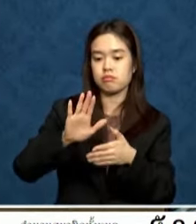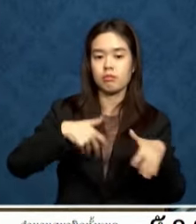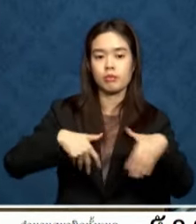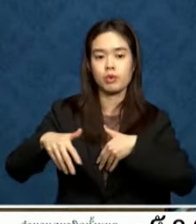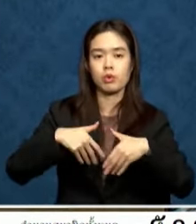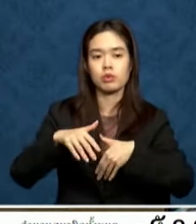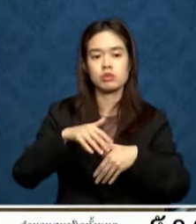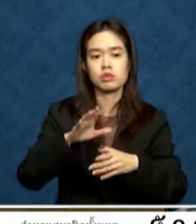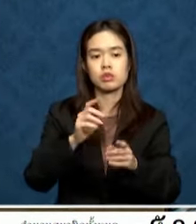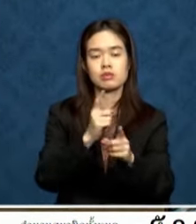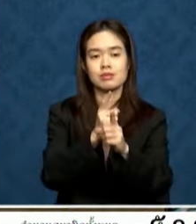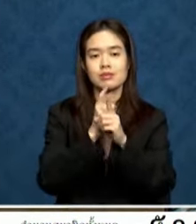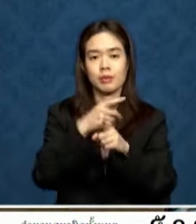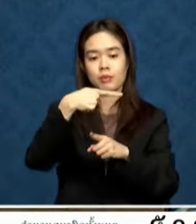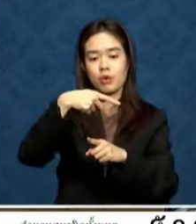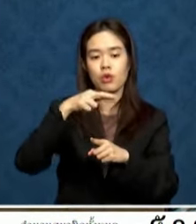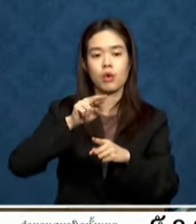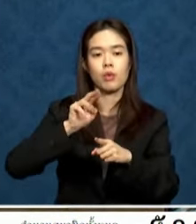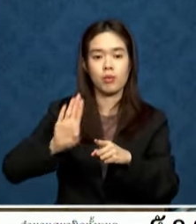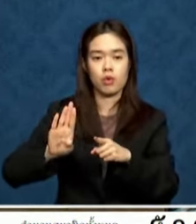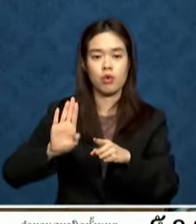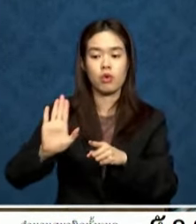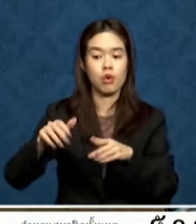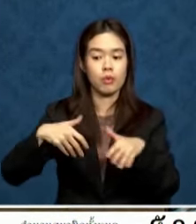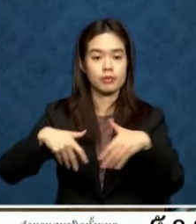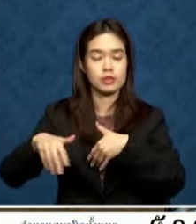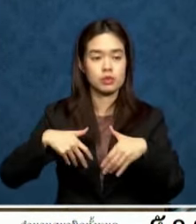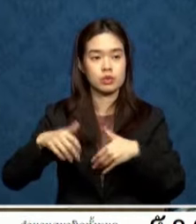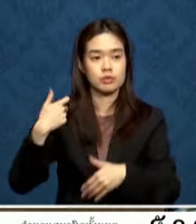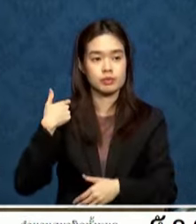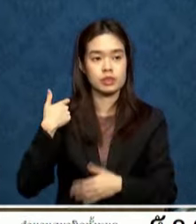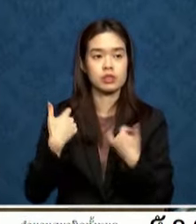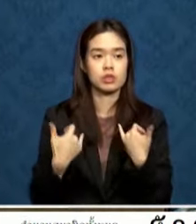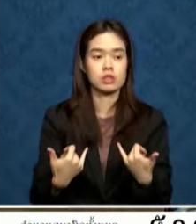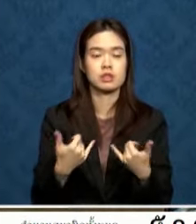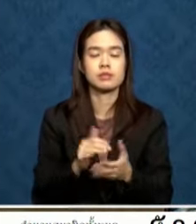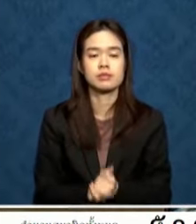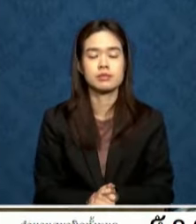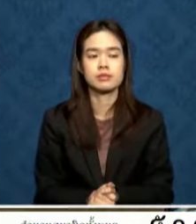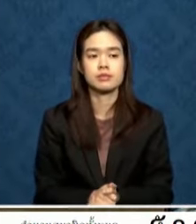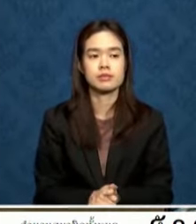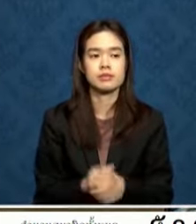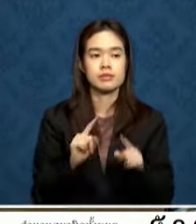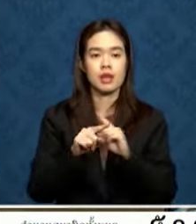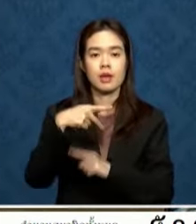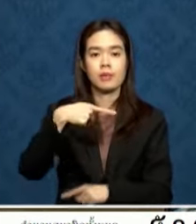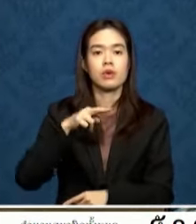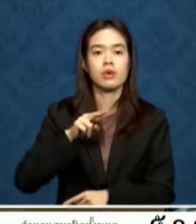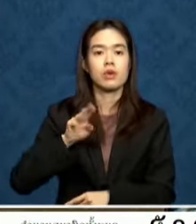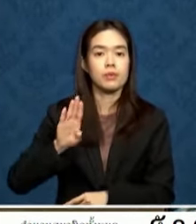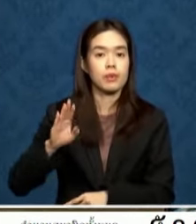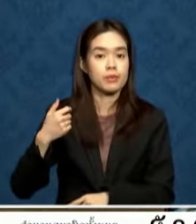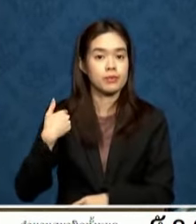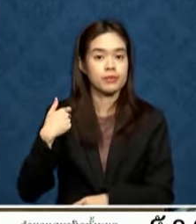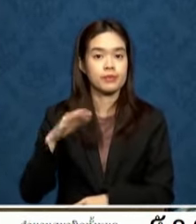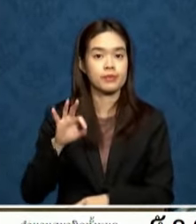พ.ร.บ.ว่าด้วยการออกเสียงประชามติที่มีอยู่แต่พ.ร.บ.ประชามติที่มีอ